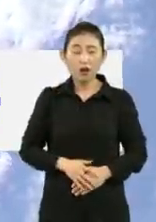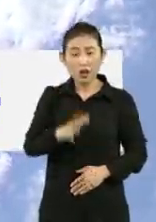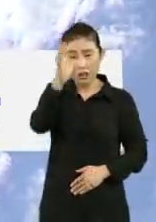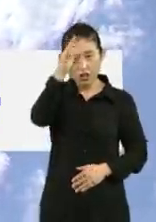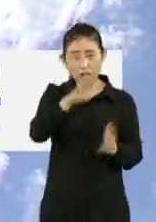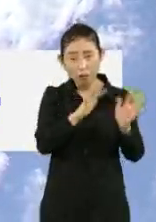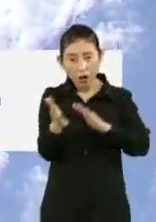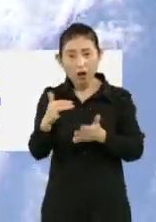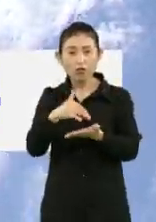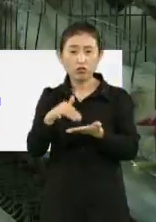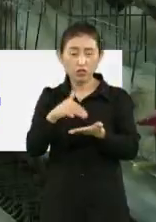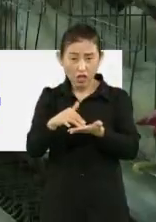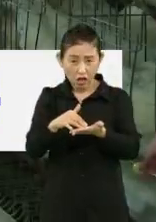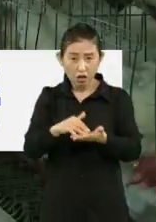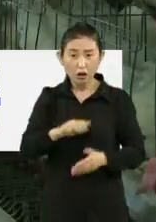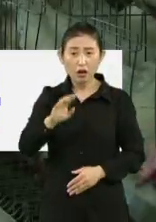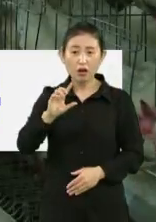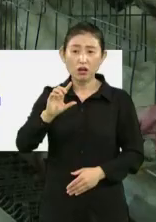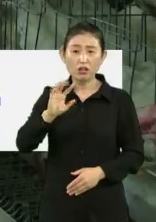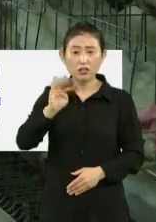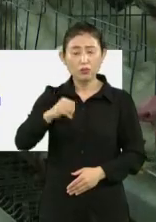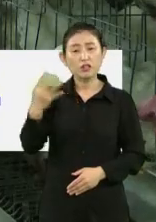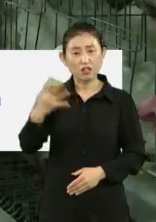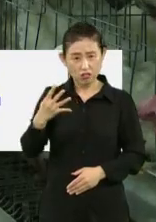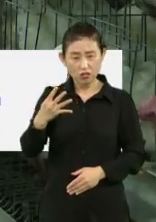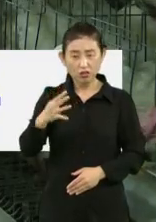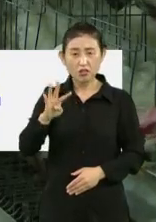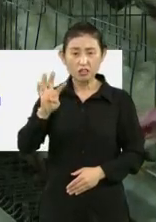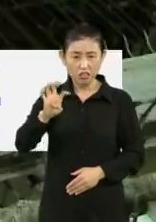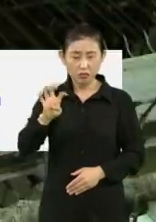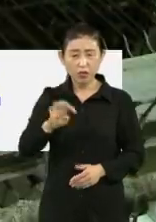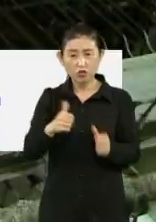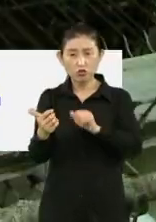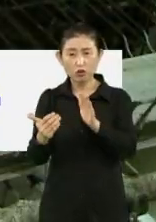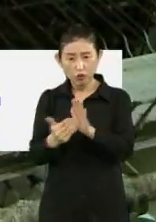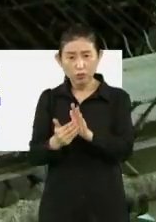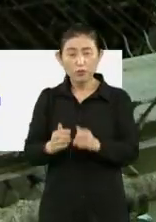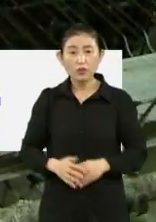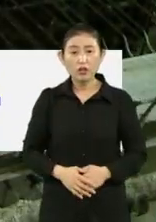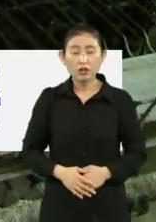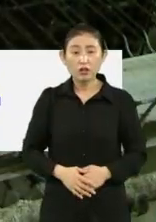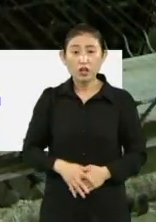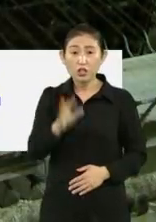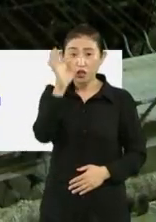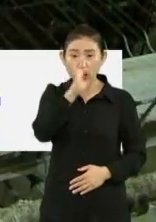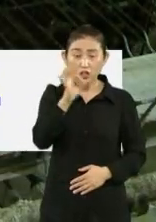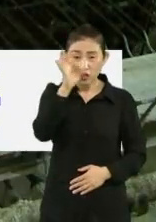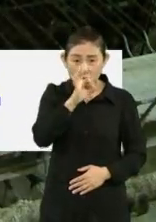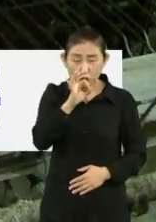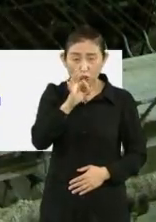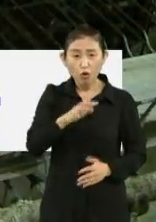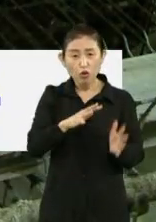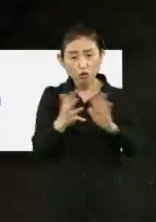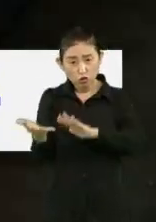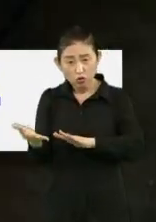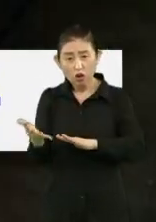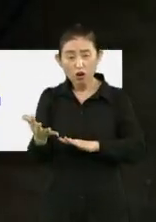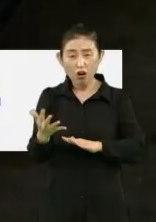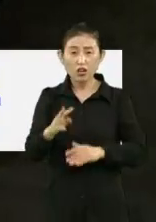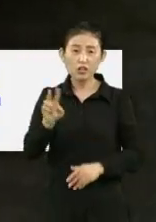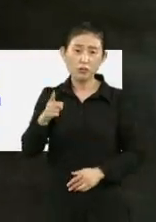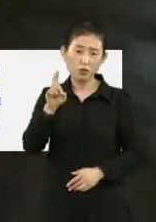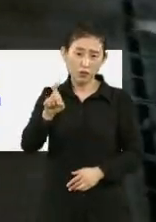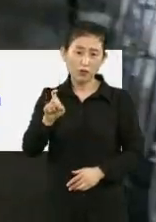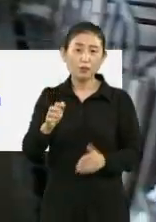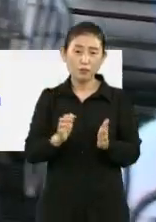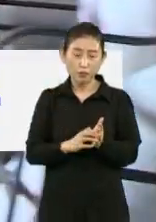등 닭 44,044마리가 폐사해 전날보다 300마리가 늘었고, 돼지도 논산 202마리 등